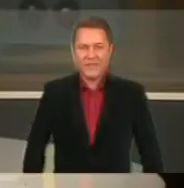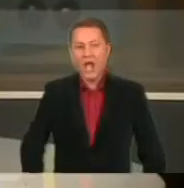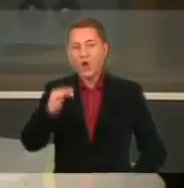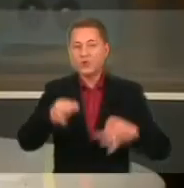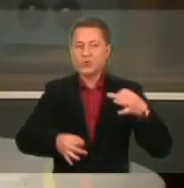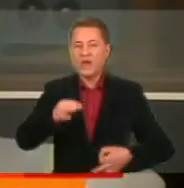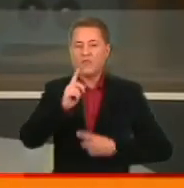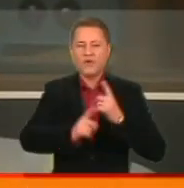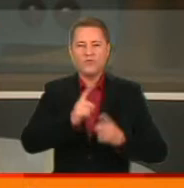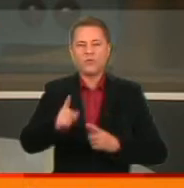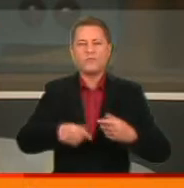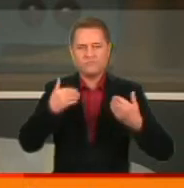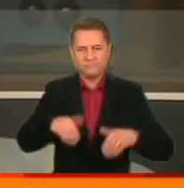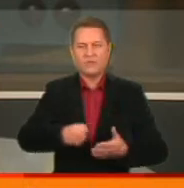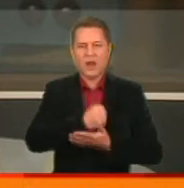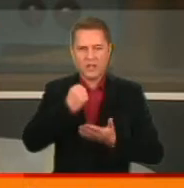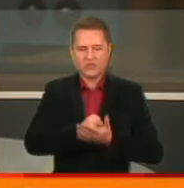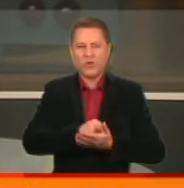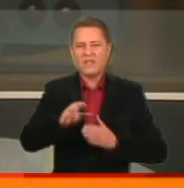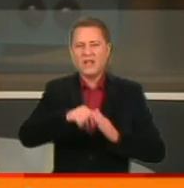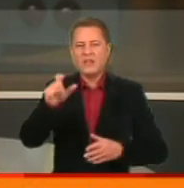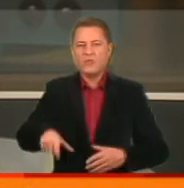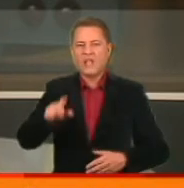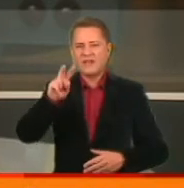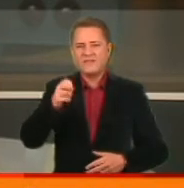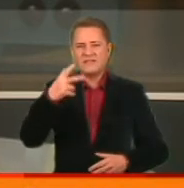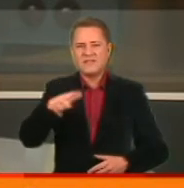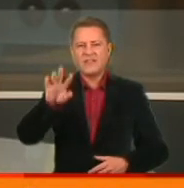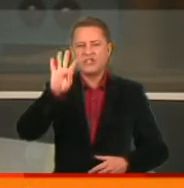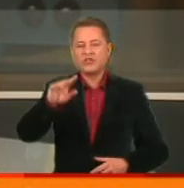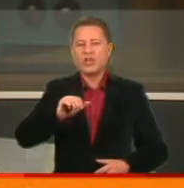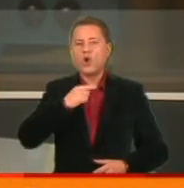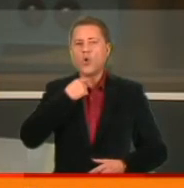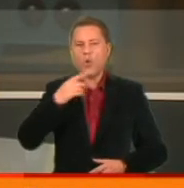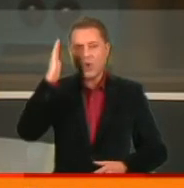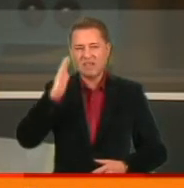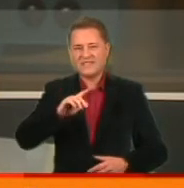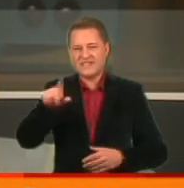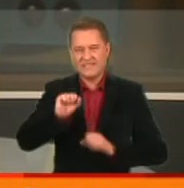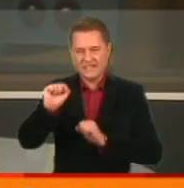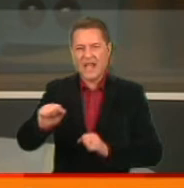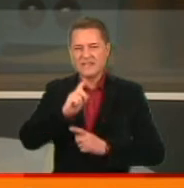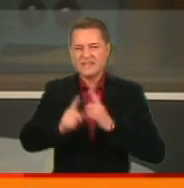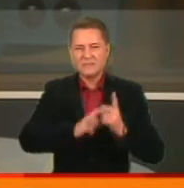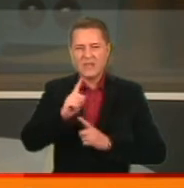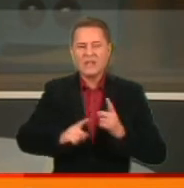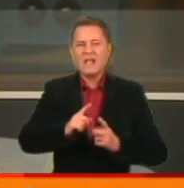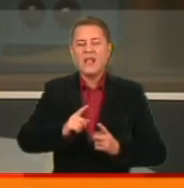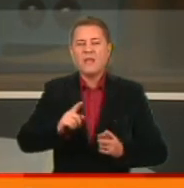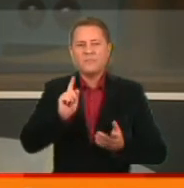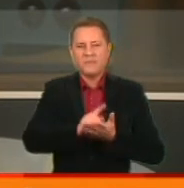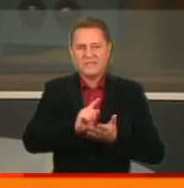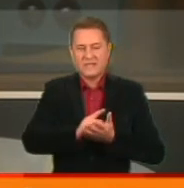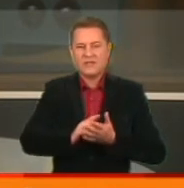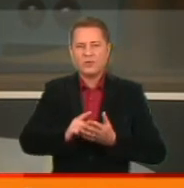Судову реформу проголосовано. Депутати віддали 234 голоси за зміни до низки кодексів, які запускають оновлення всієї